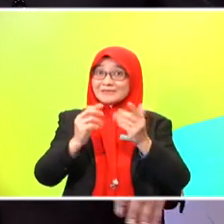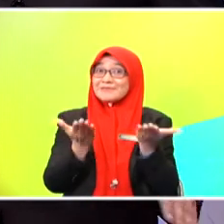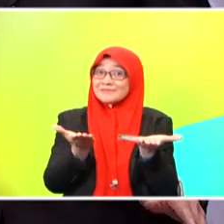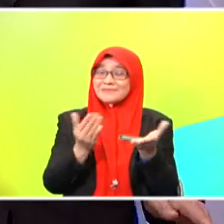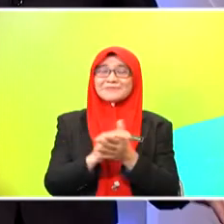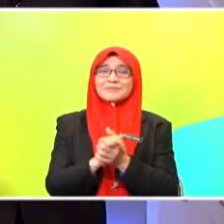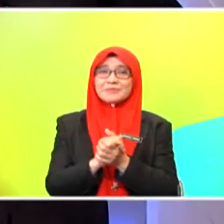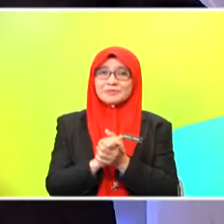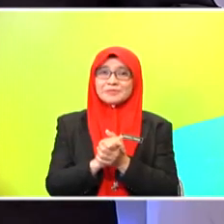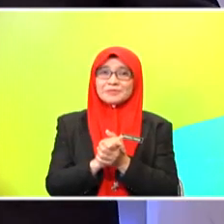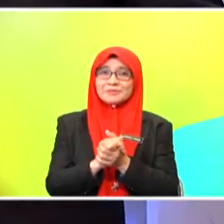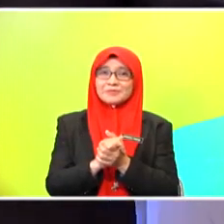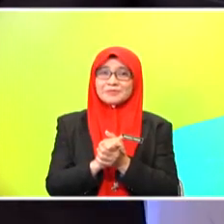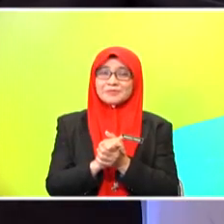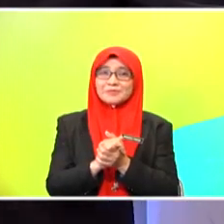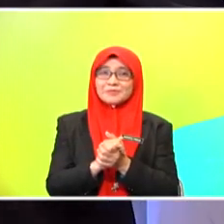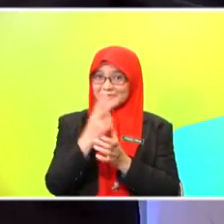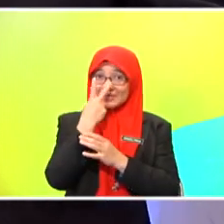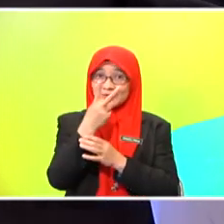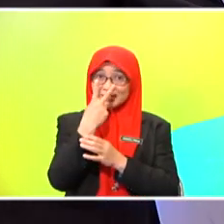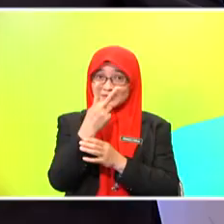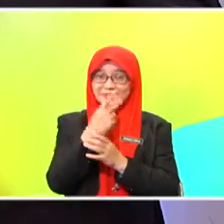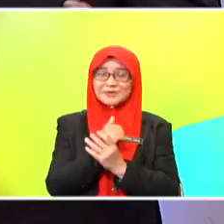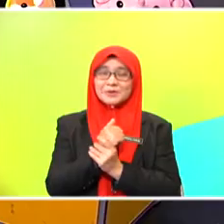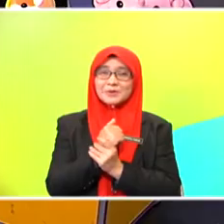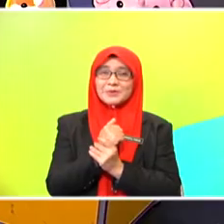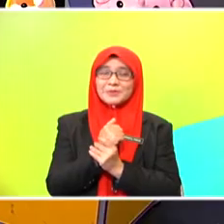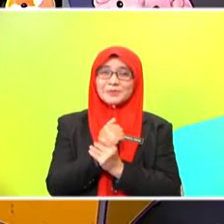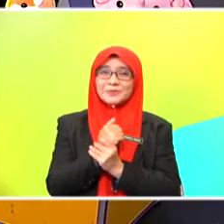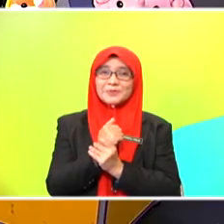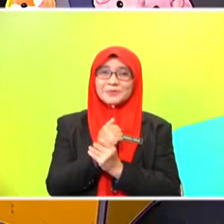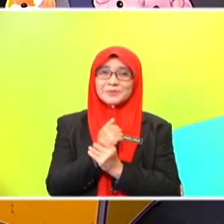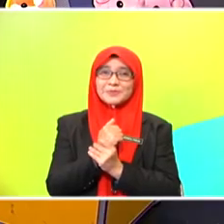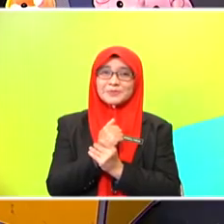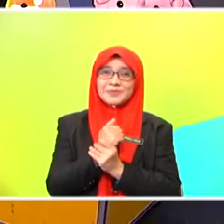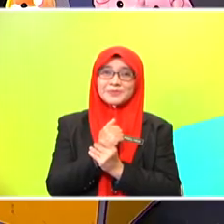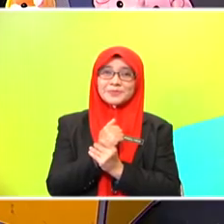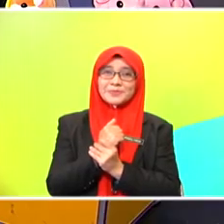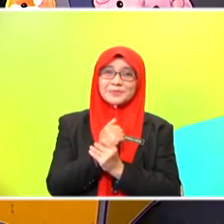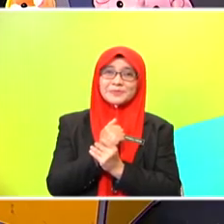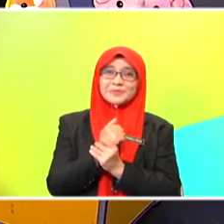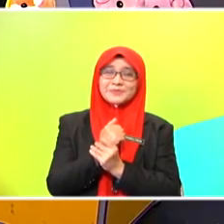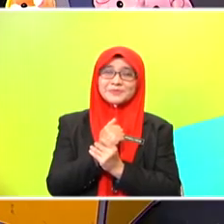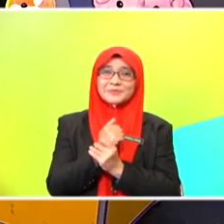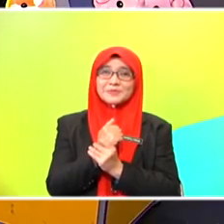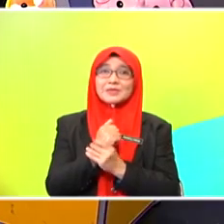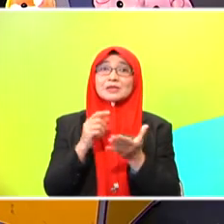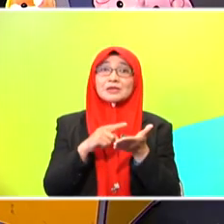Okey. Cikgu, silakan. Macam mana? Okeylah, saya buat gaya manusia lah. Nah, dia. Apa